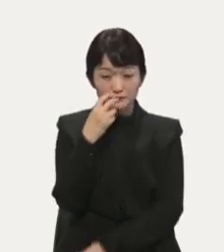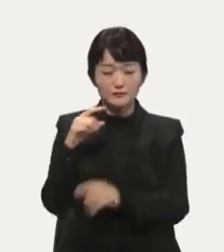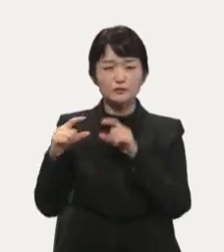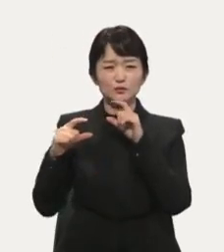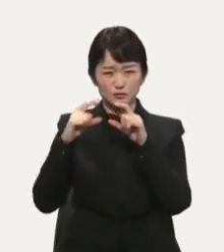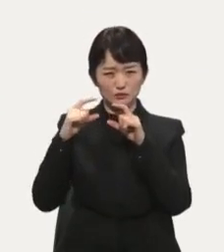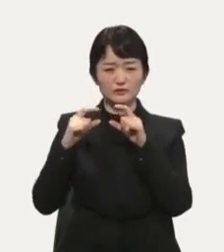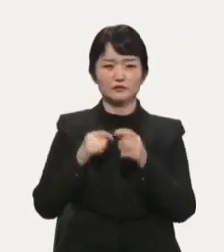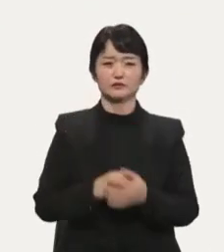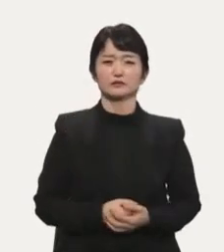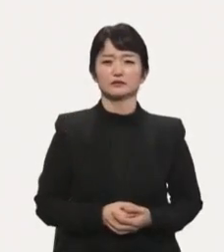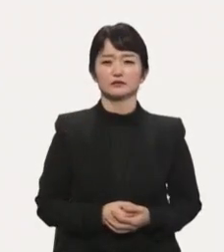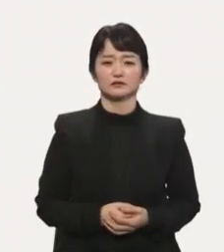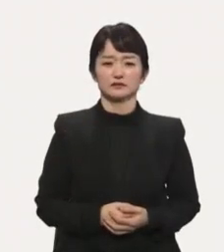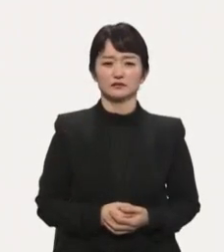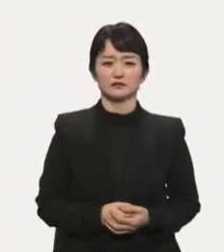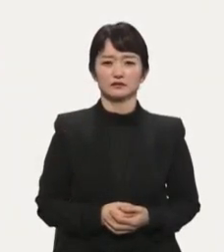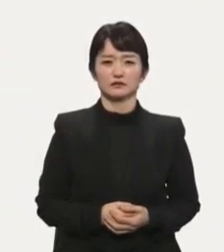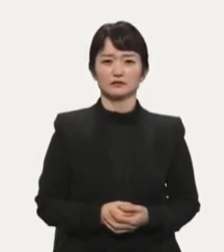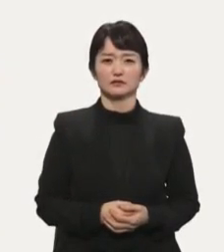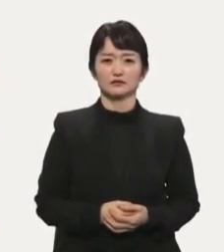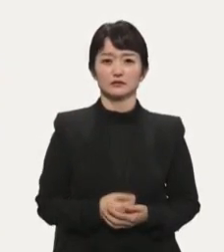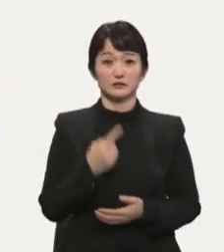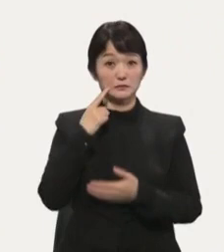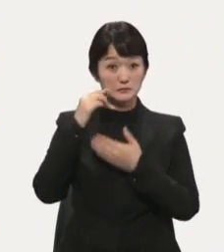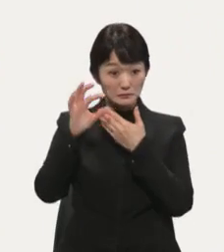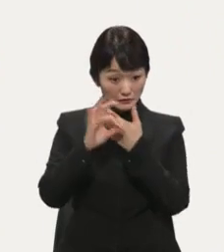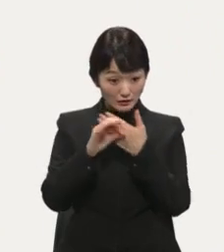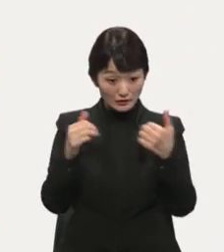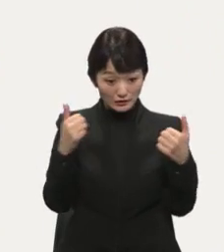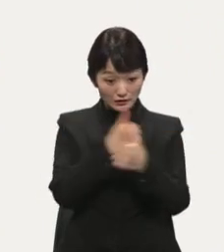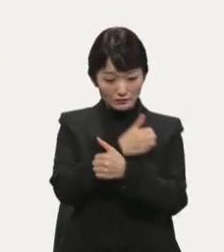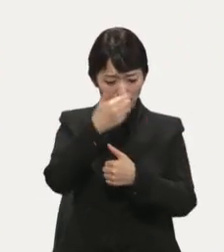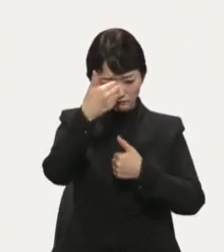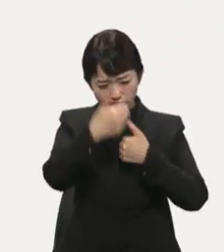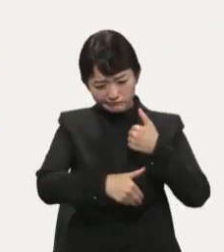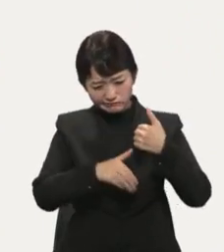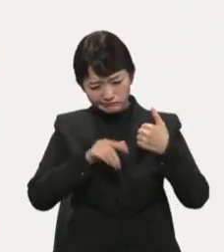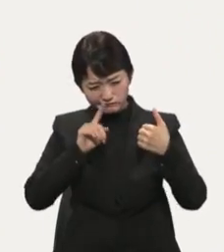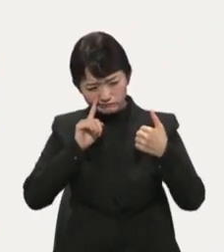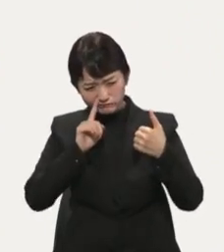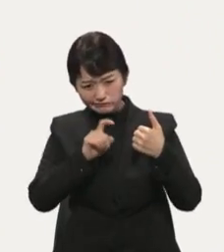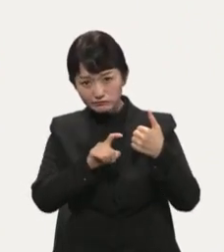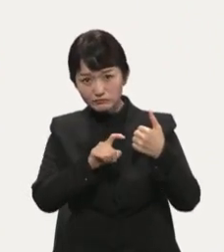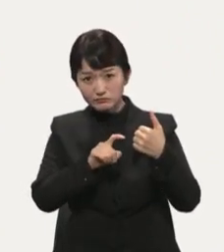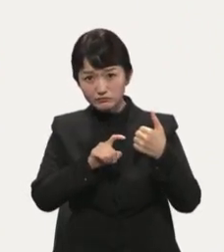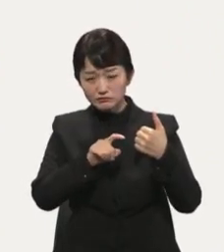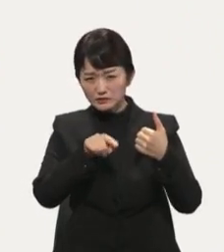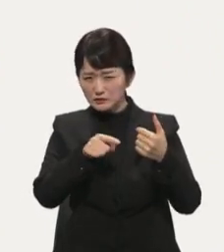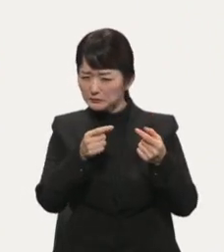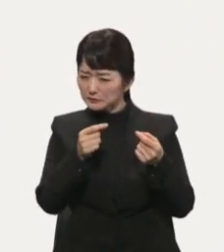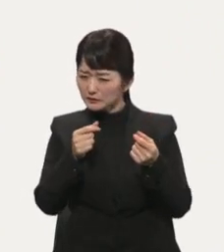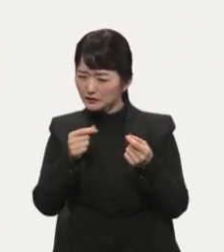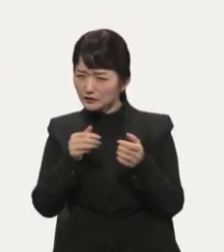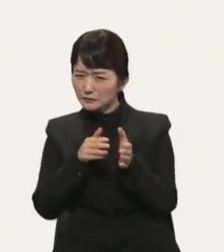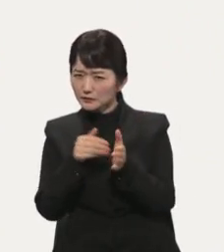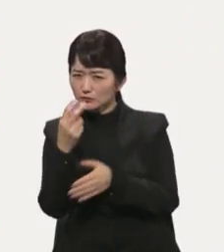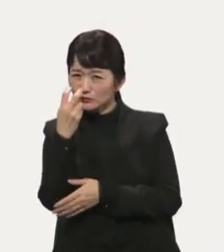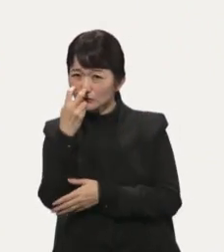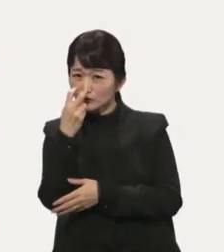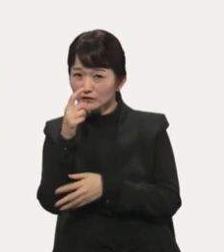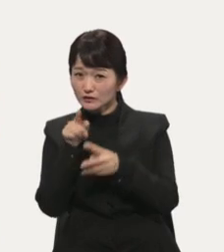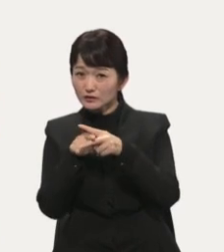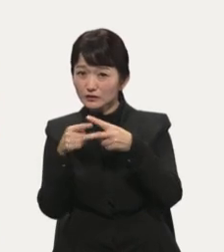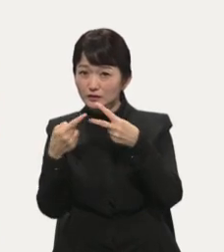것입니다 그렇다면 만약에 인사청탁 정황이 의심이 됐었기 때문에 이런를 것이다라는 이런 설명은 좀 납득이